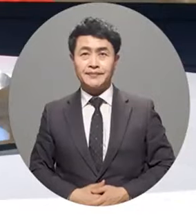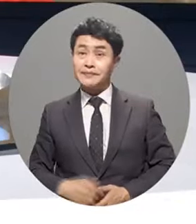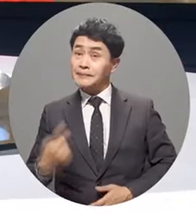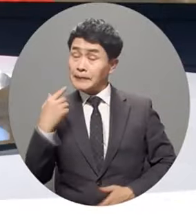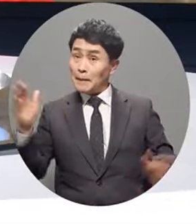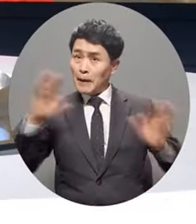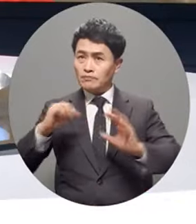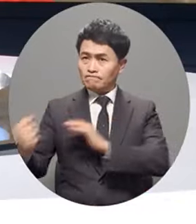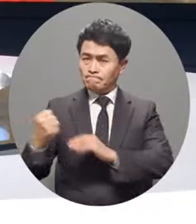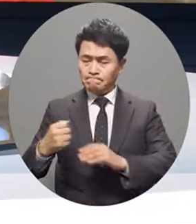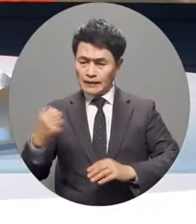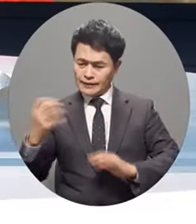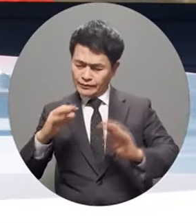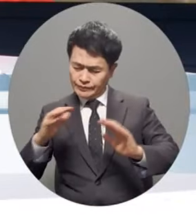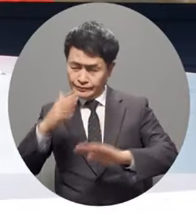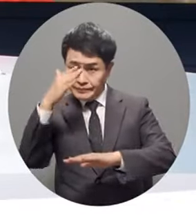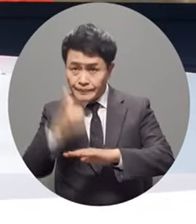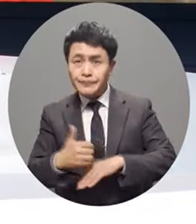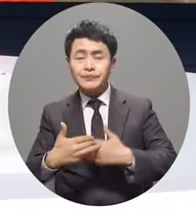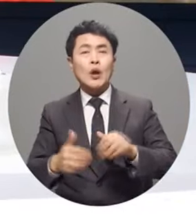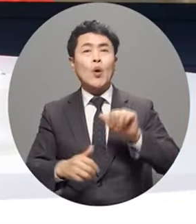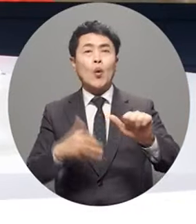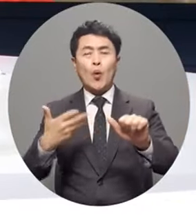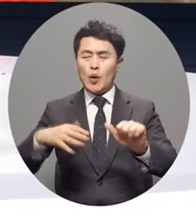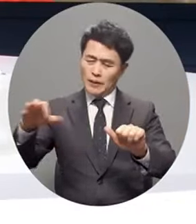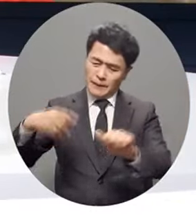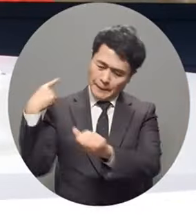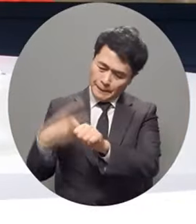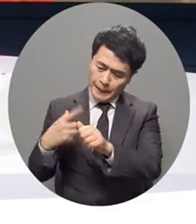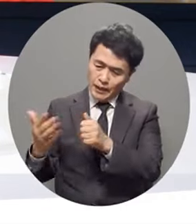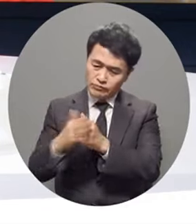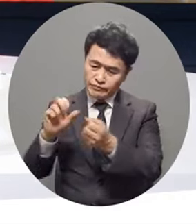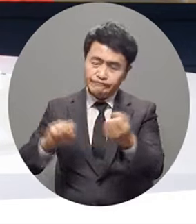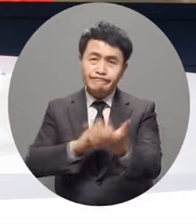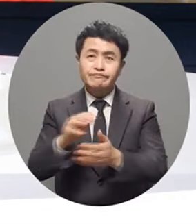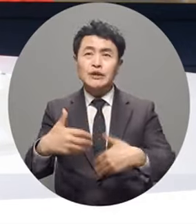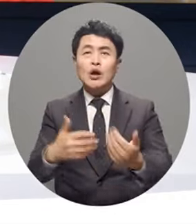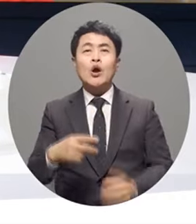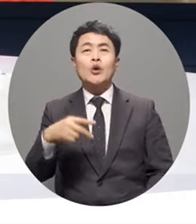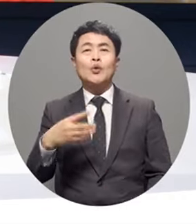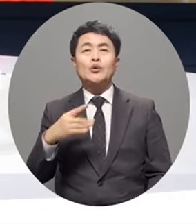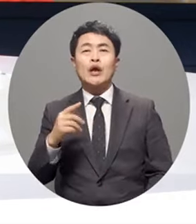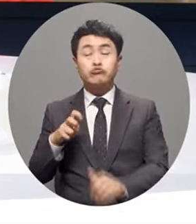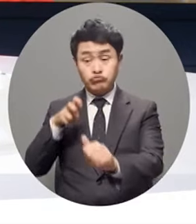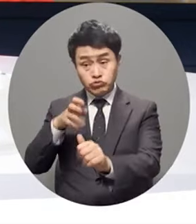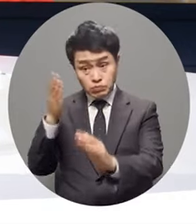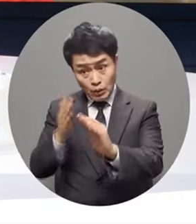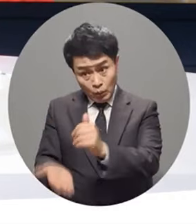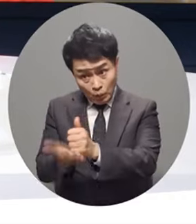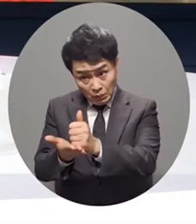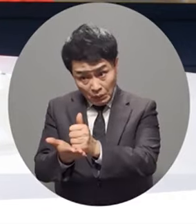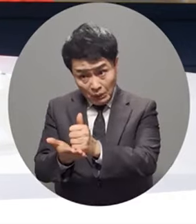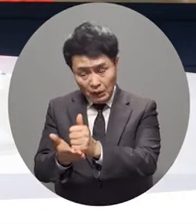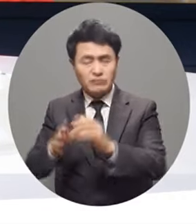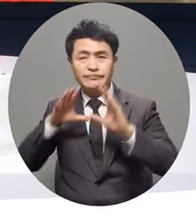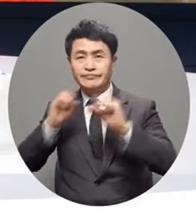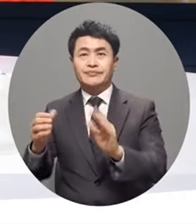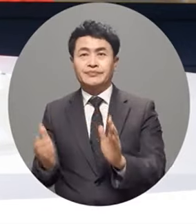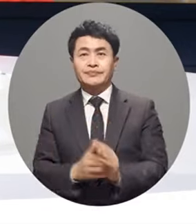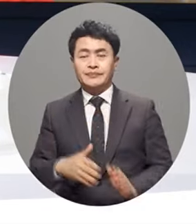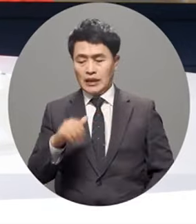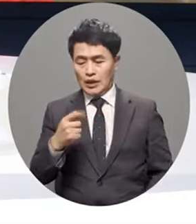어젯밤 국민의힘은 재논의 끝에 5.18 폄훼 발언으로 물의를 빚은 도태우 후보의 공천을 취소했습니다.